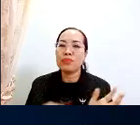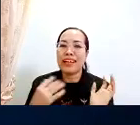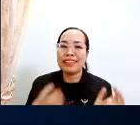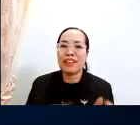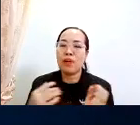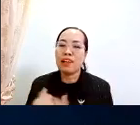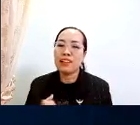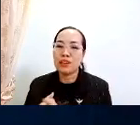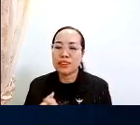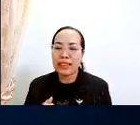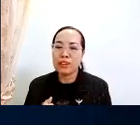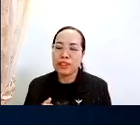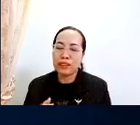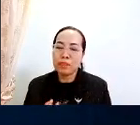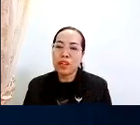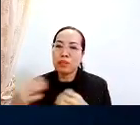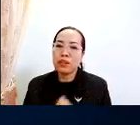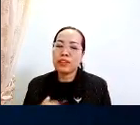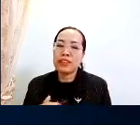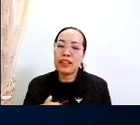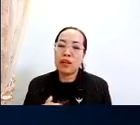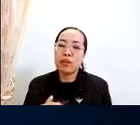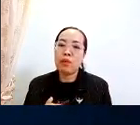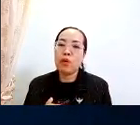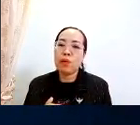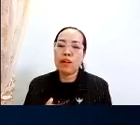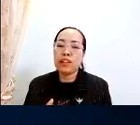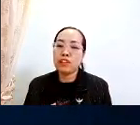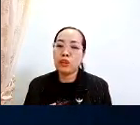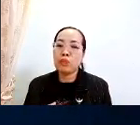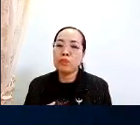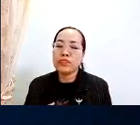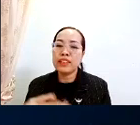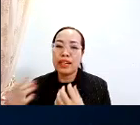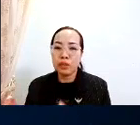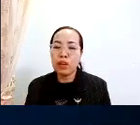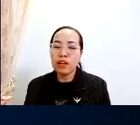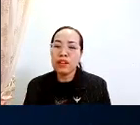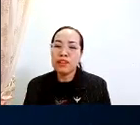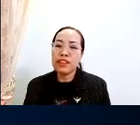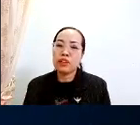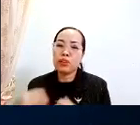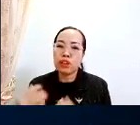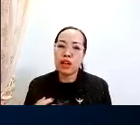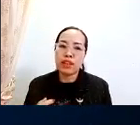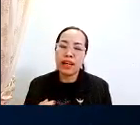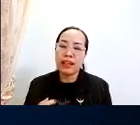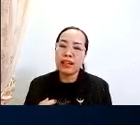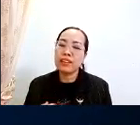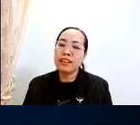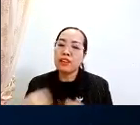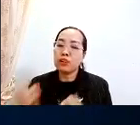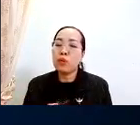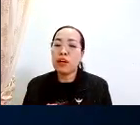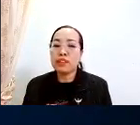nick nhom tại anh tại khoa riêng tôi tại đôi chị sponsor này non đồng bồ máu nick nhom chia nẹt lụa nick nhom ngò thay hết